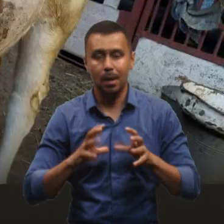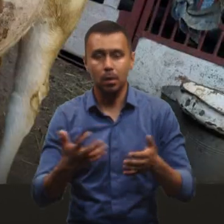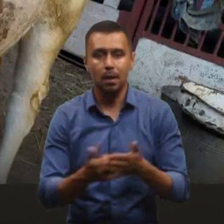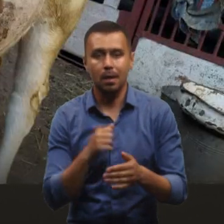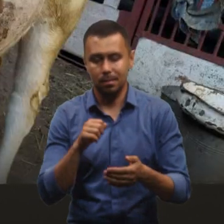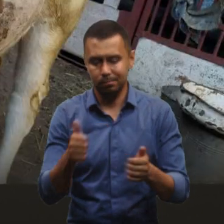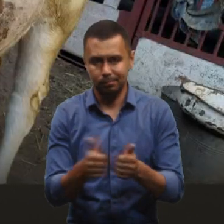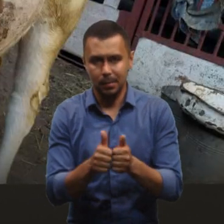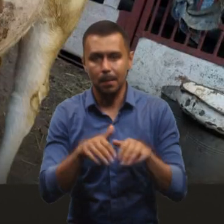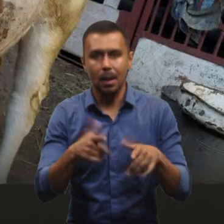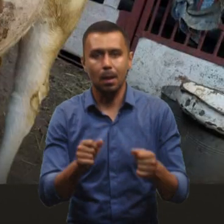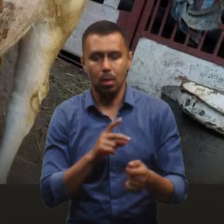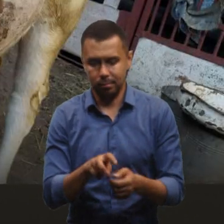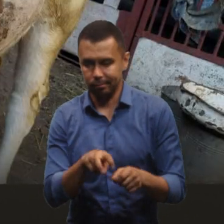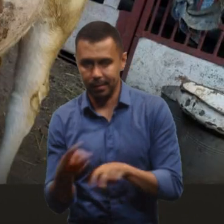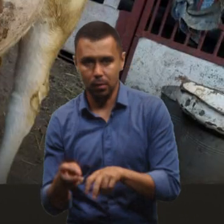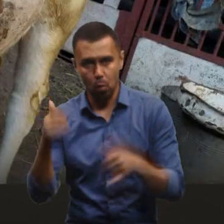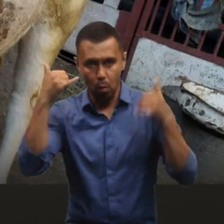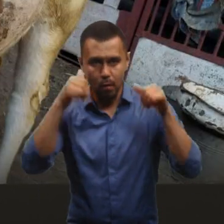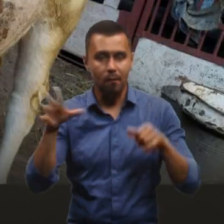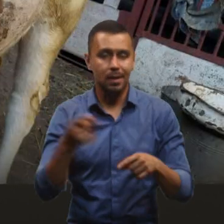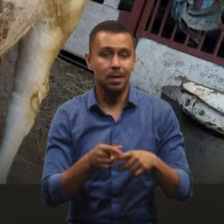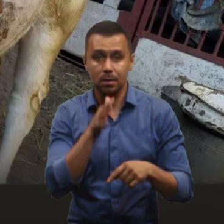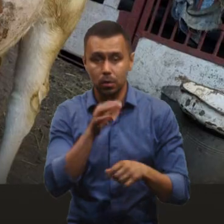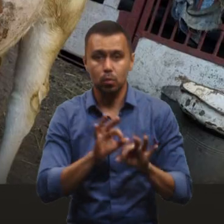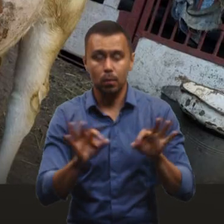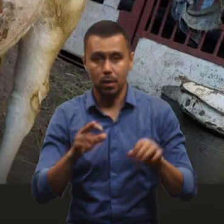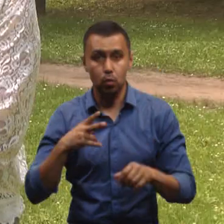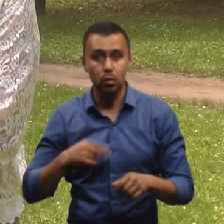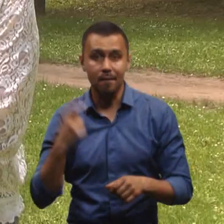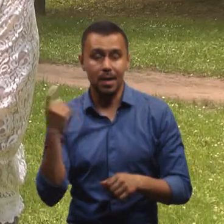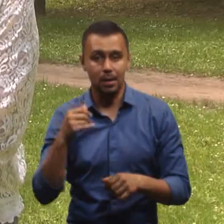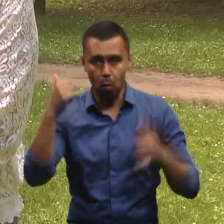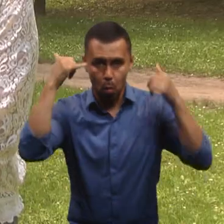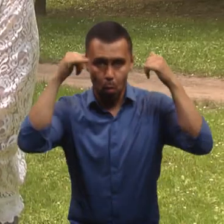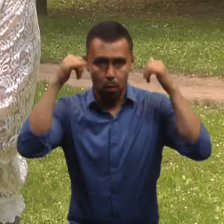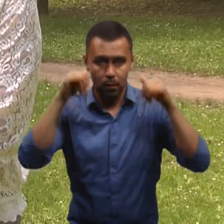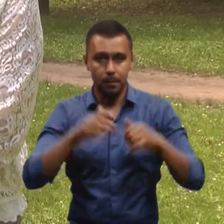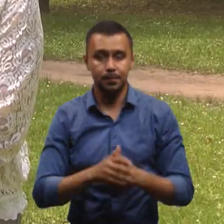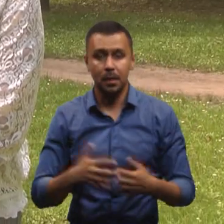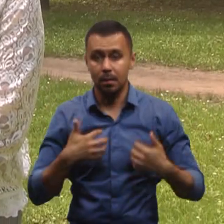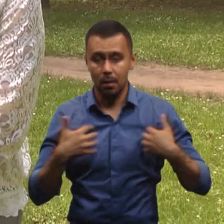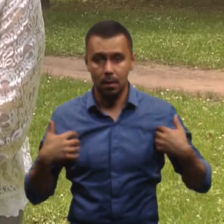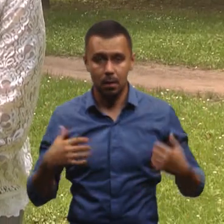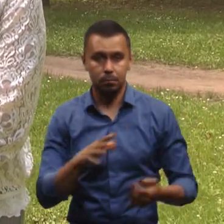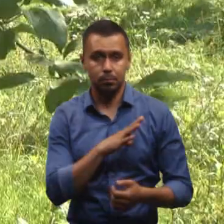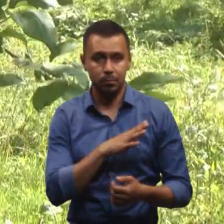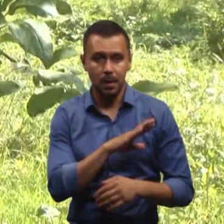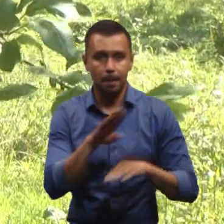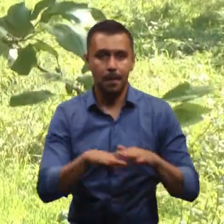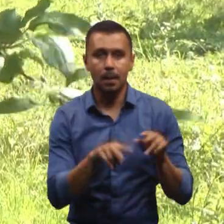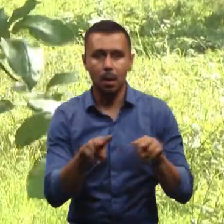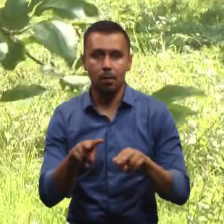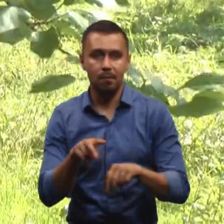від місця, де лежала корова. Весь цей час, розповіла Суспільному дочка власниці корови Людмила Булка, тварина перебувала під